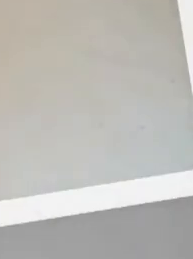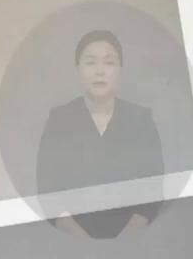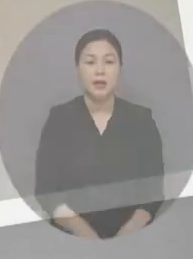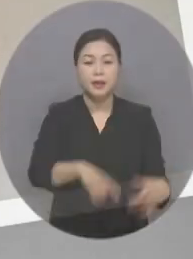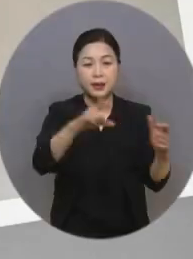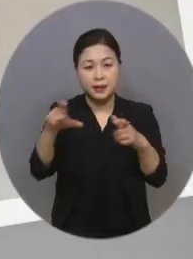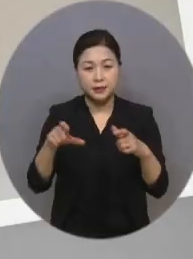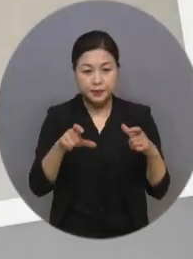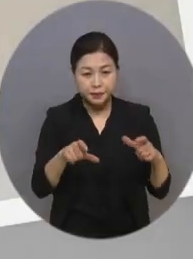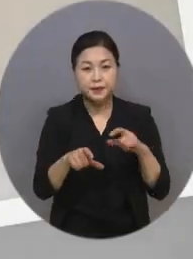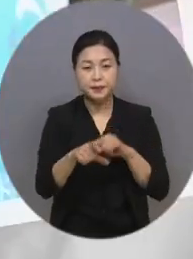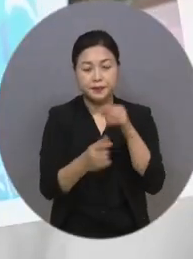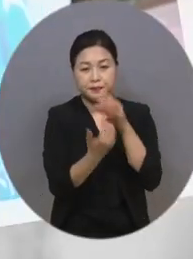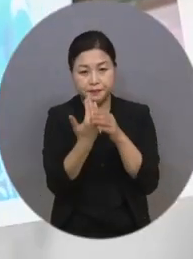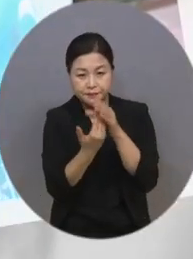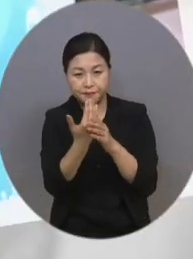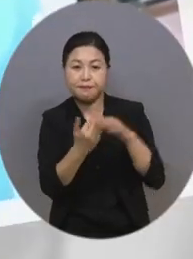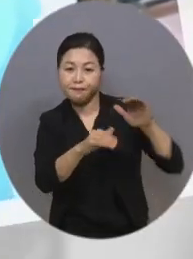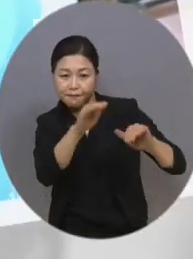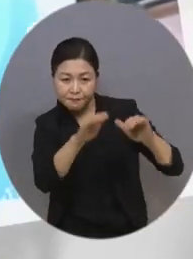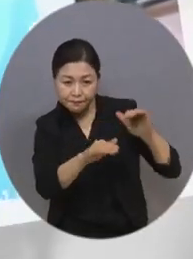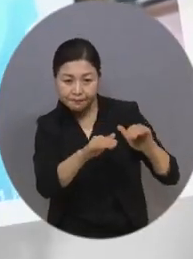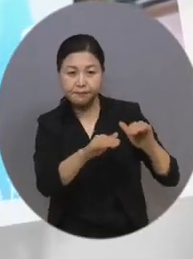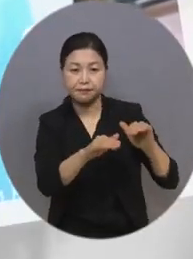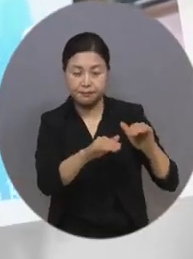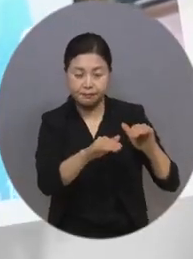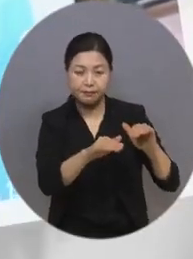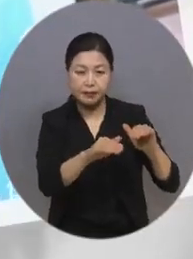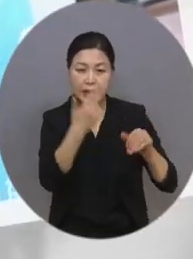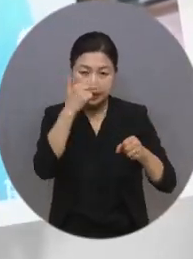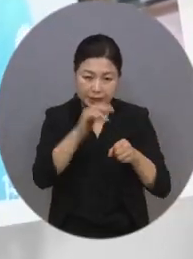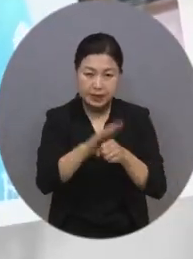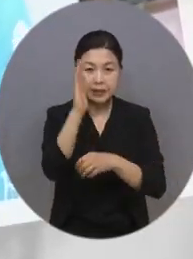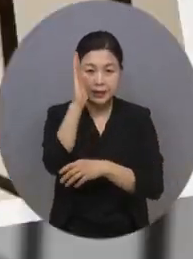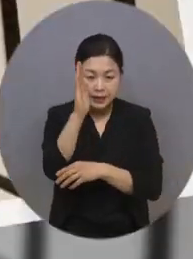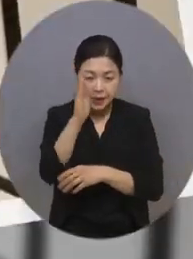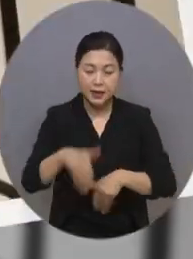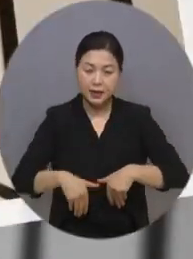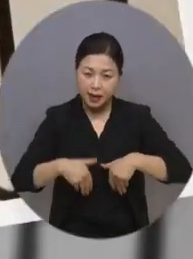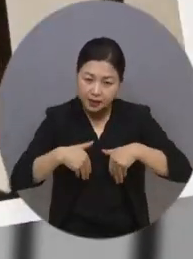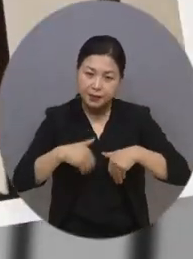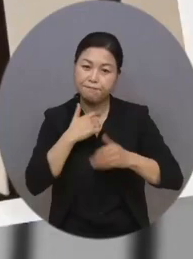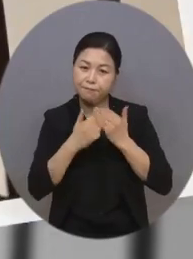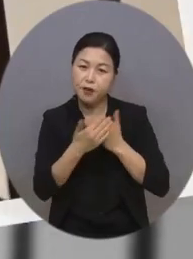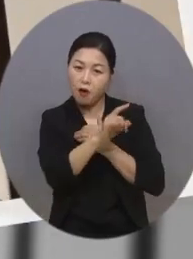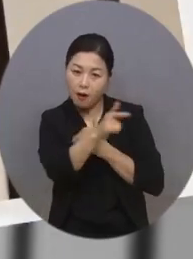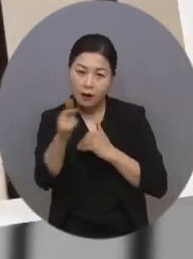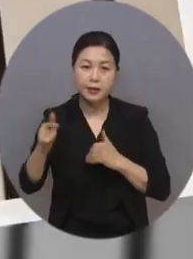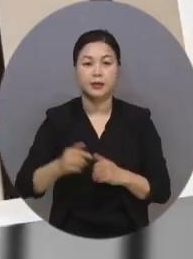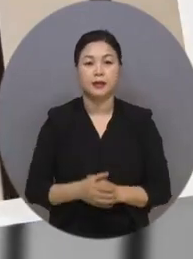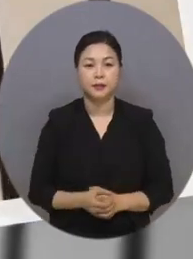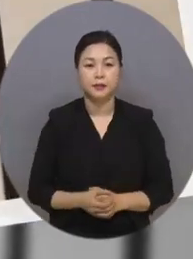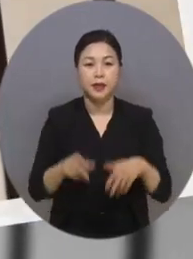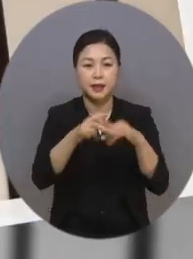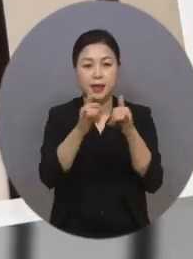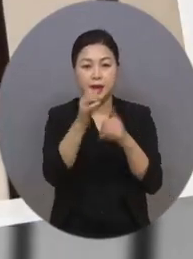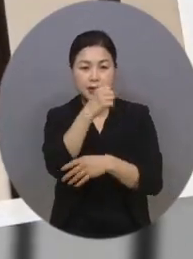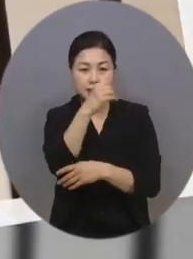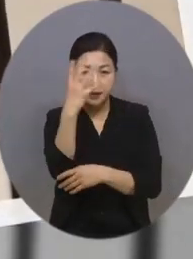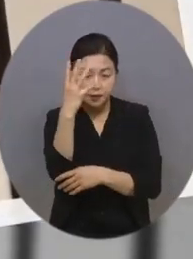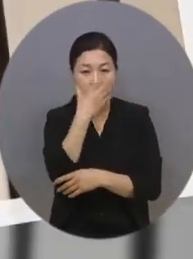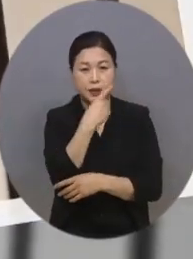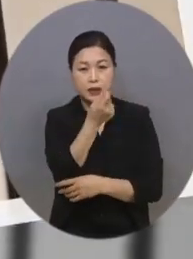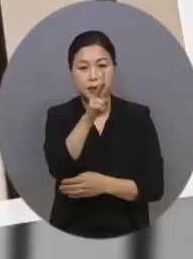우리 주변에서 일어나는 불공정한 사례부터 억울한 사연, 따뜻한 미담까지 장애인신문과